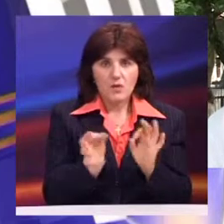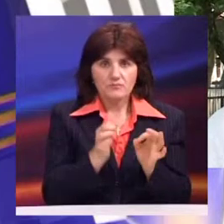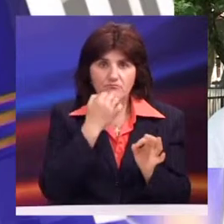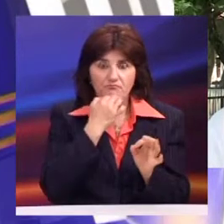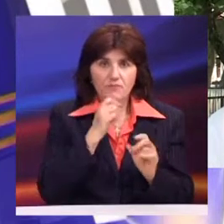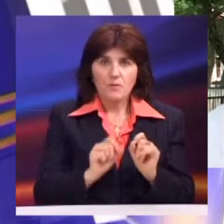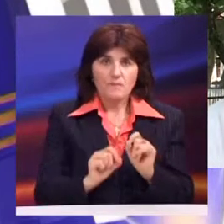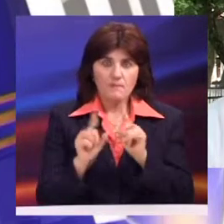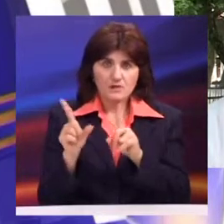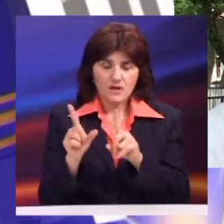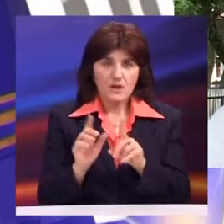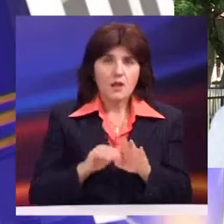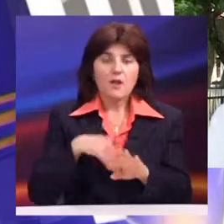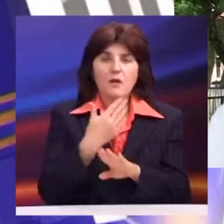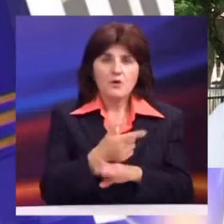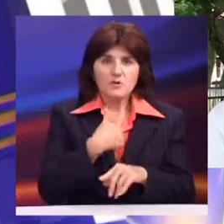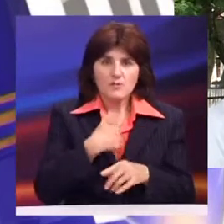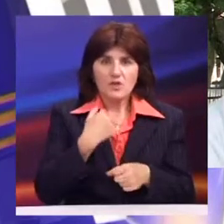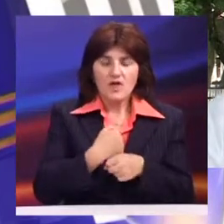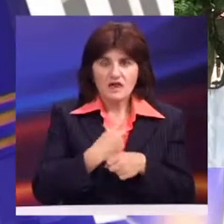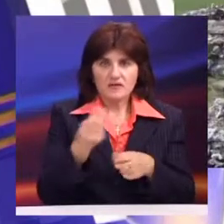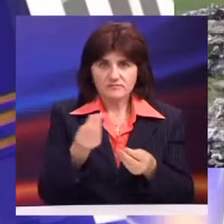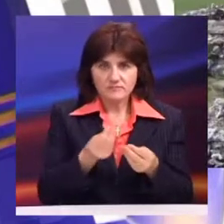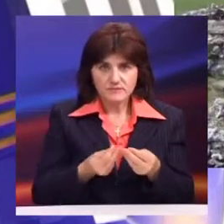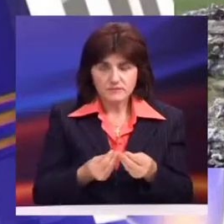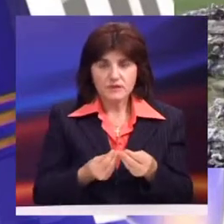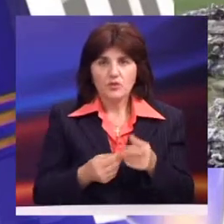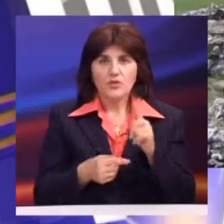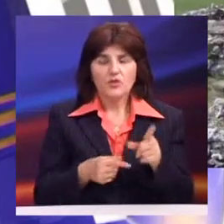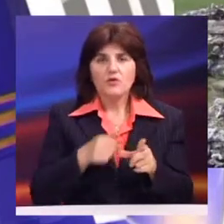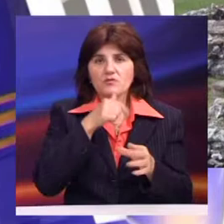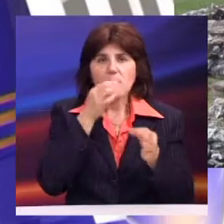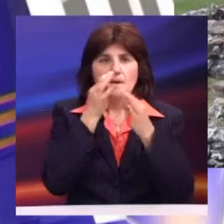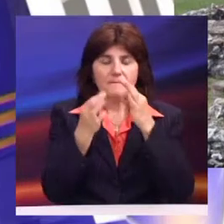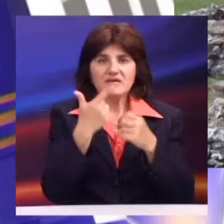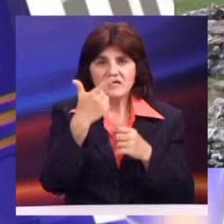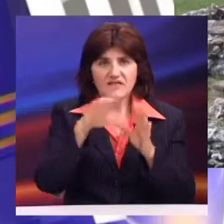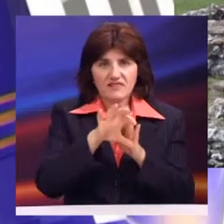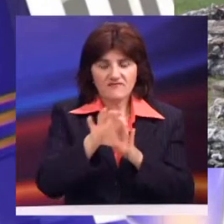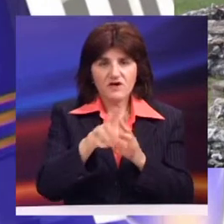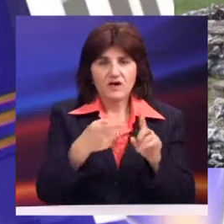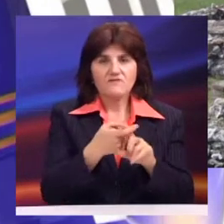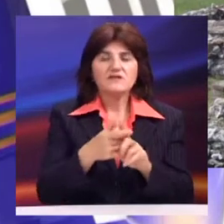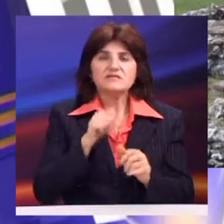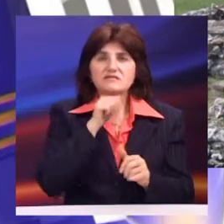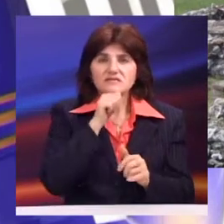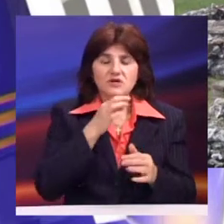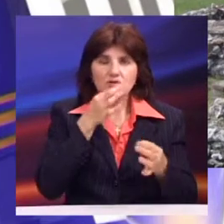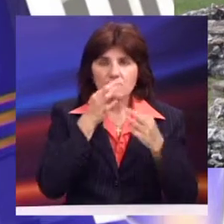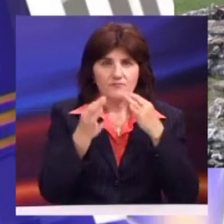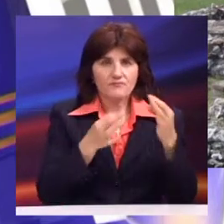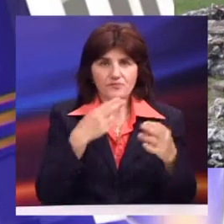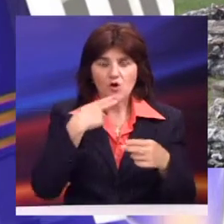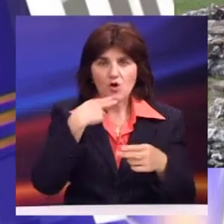način smo ga još malo uredili i tako smo ga poslali, a na mom smo malo više radili. Kviz Konstantinov Niš sastojao se iz 2 dela, istorijskog, gde